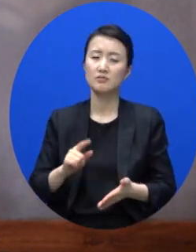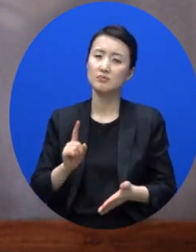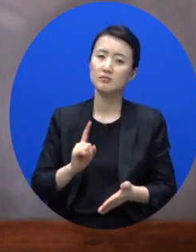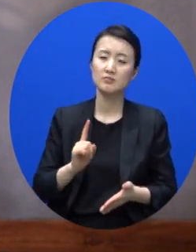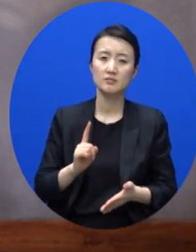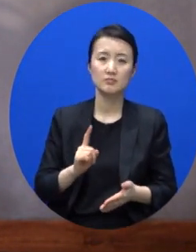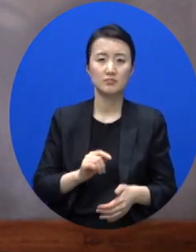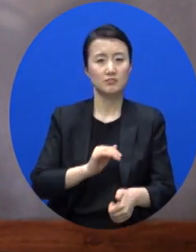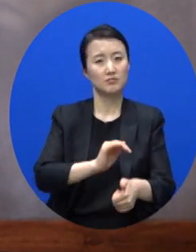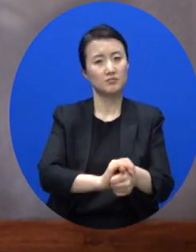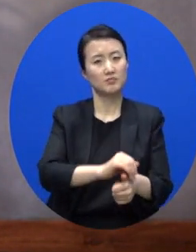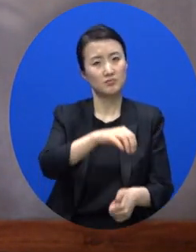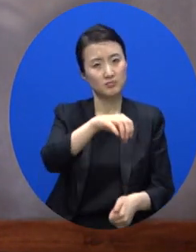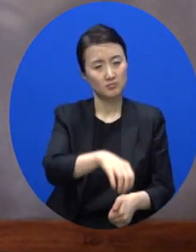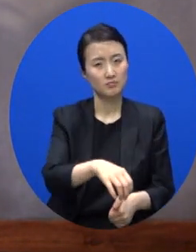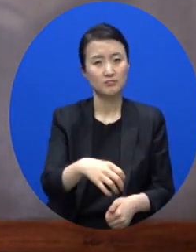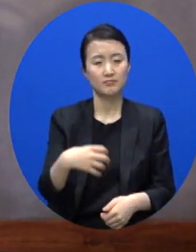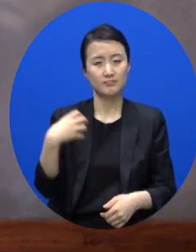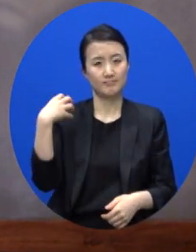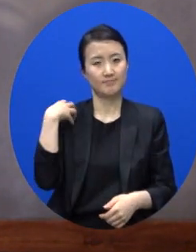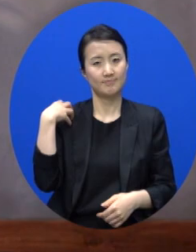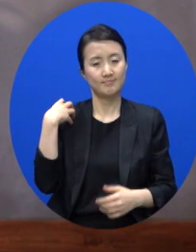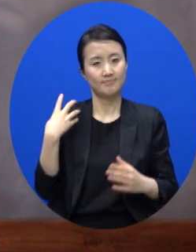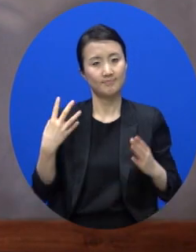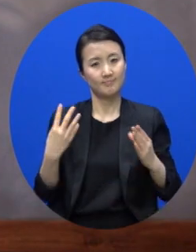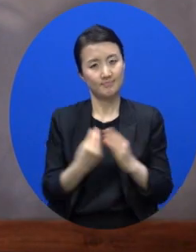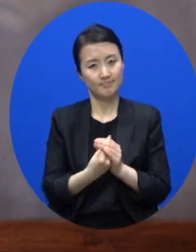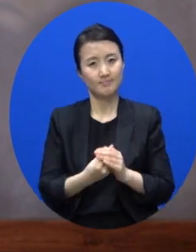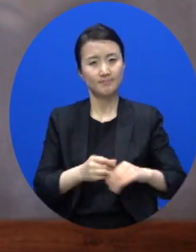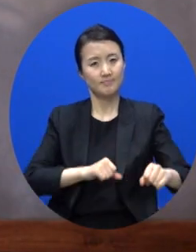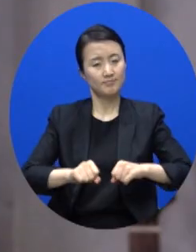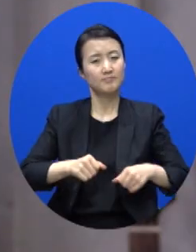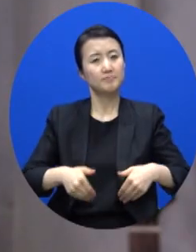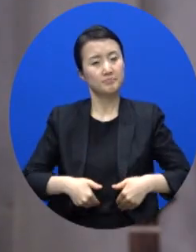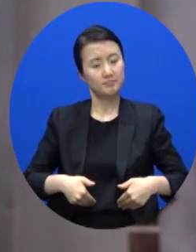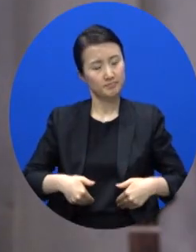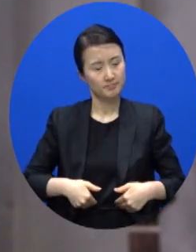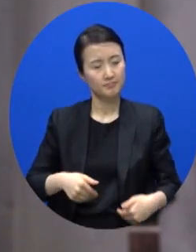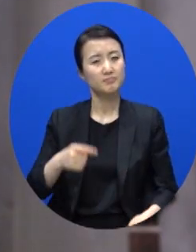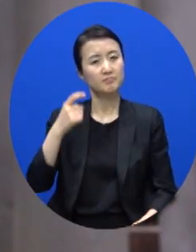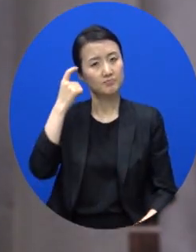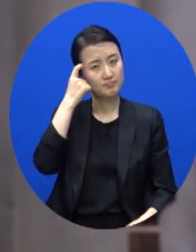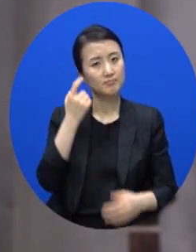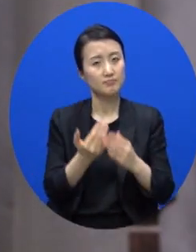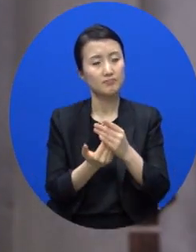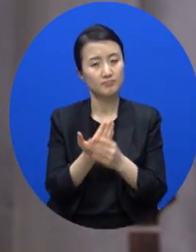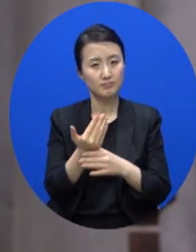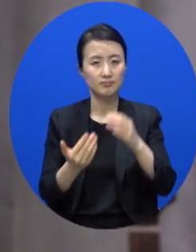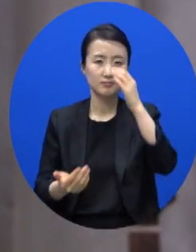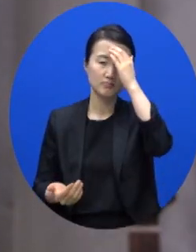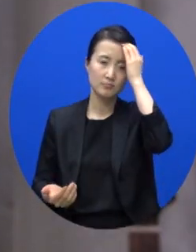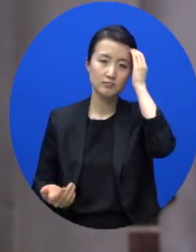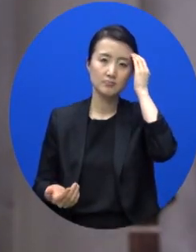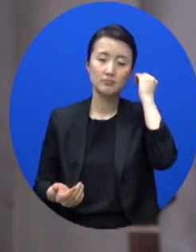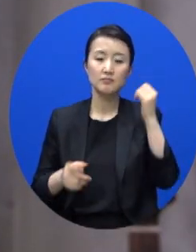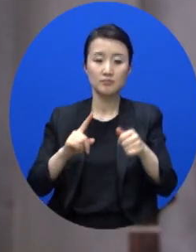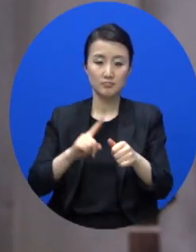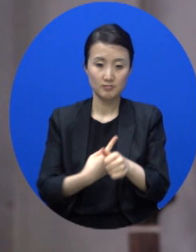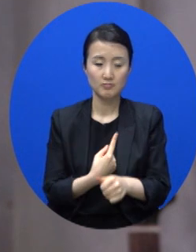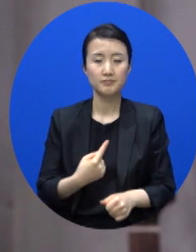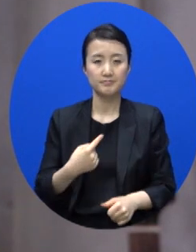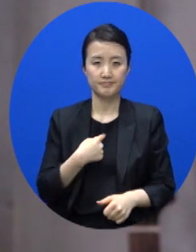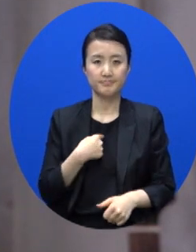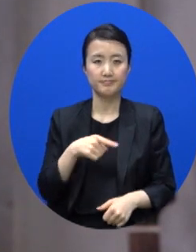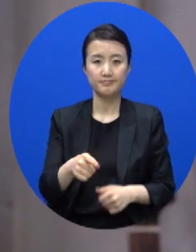누군가는 사명감을 가지고 만들어야 되겠다. 이래서 신라 만파식적